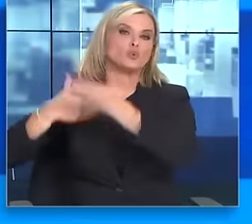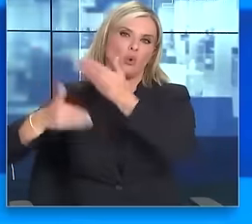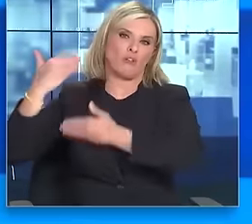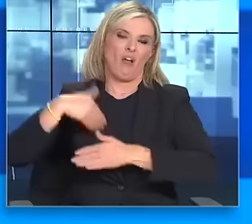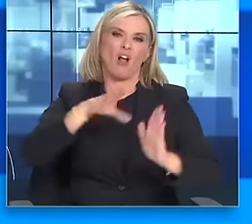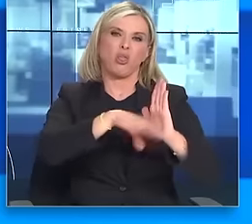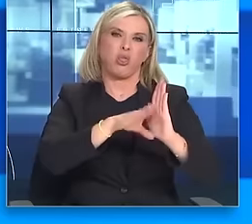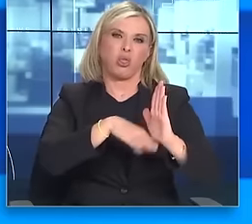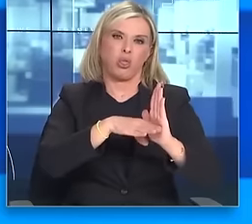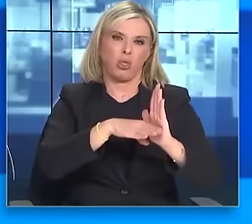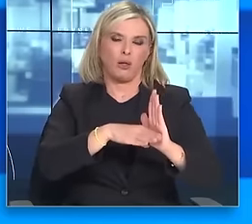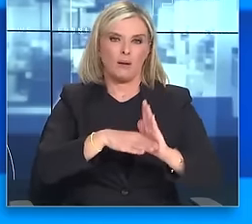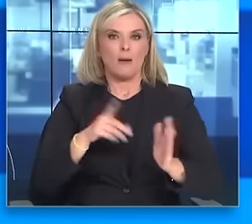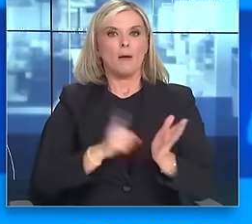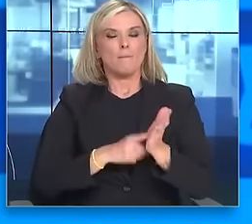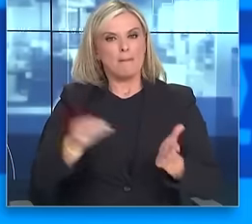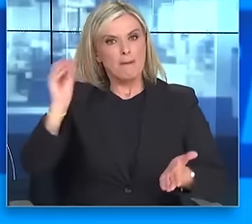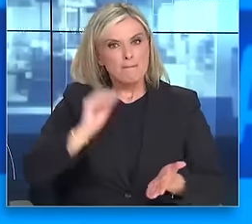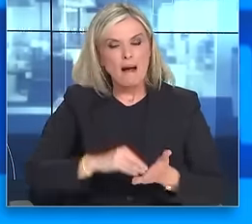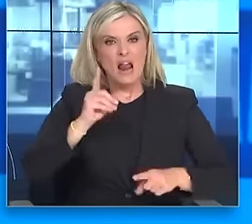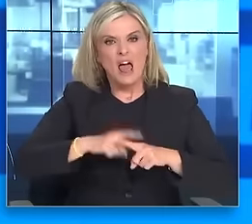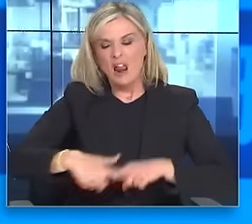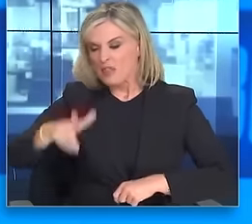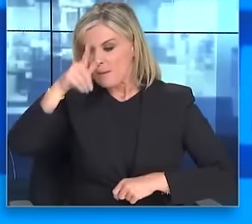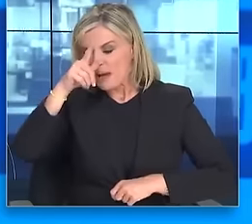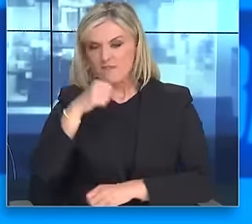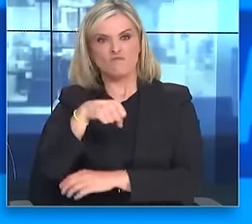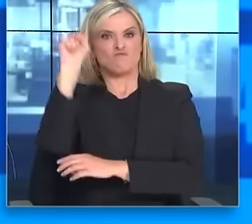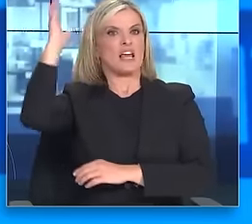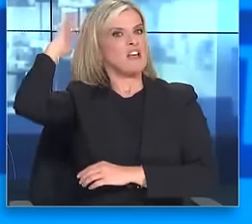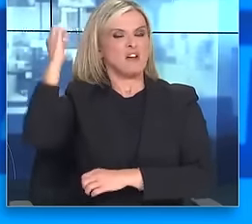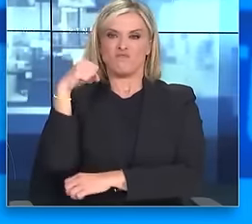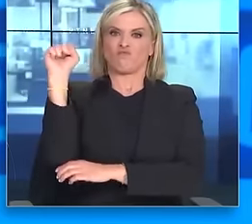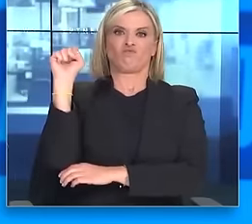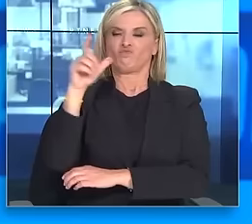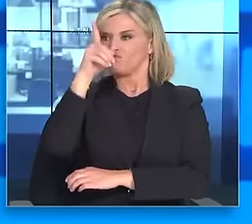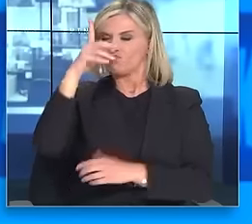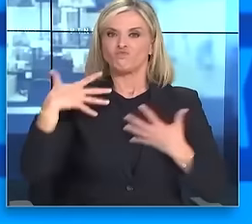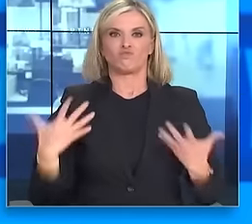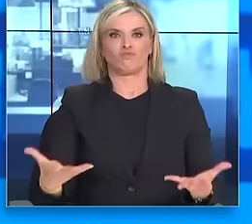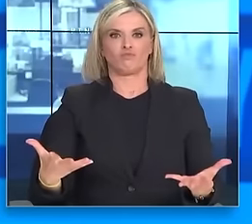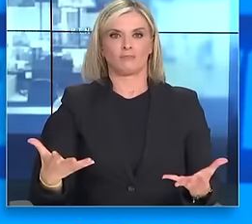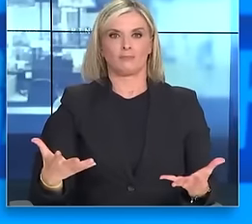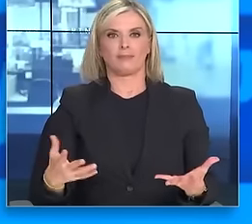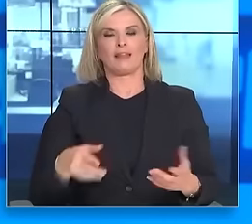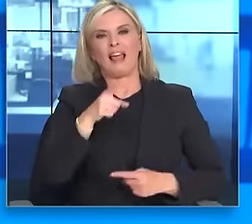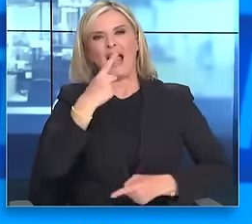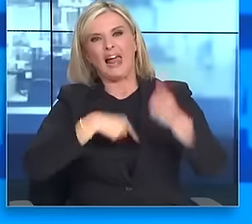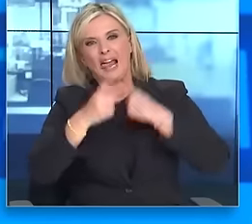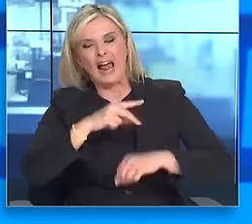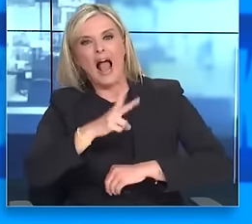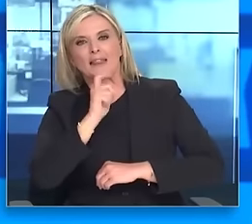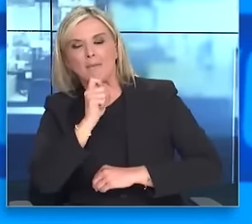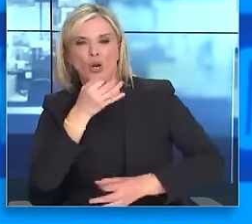θέλω να ξανασηκώσει κεφάλι ο λαϊκισμός. Διότι όλα αυτά τα οποία ακούμε από την αντιπολίτευση, είτε από τη δήθεν πατριωτική γιαλατζή